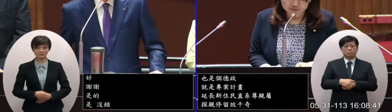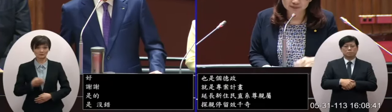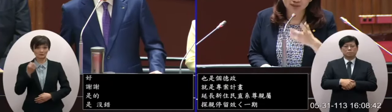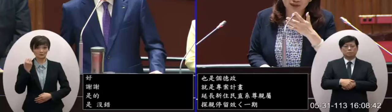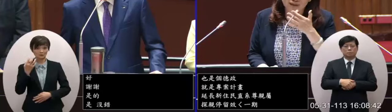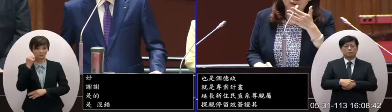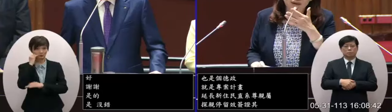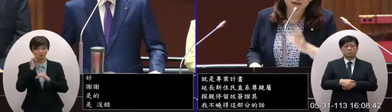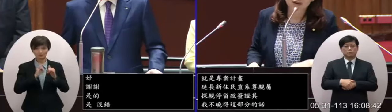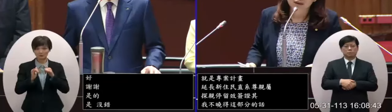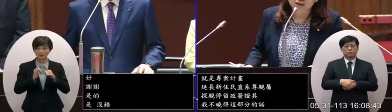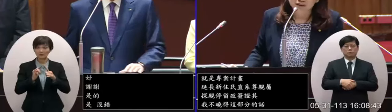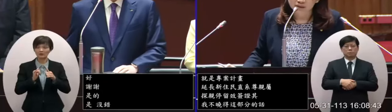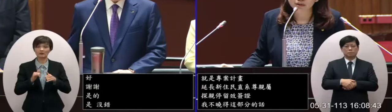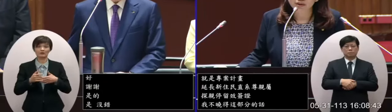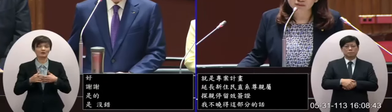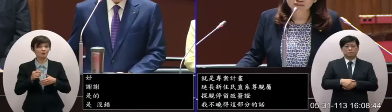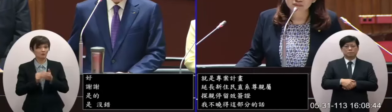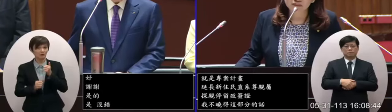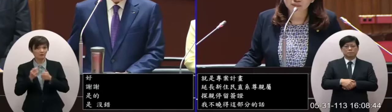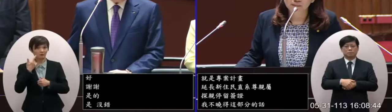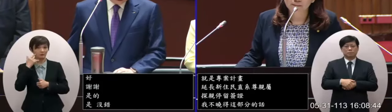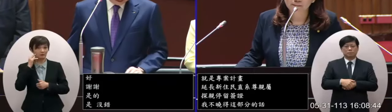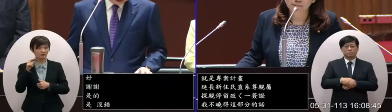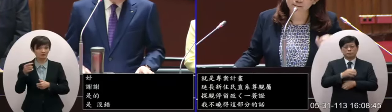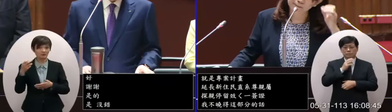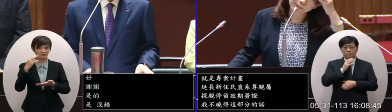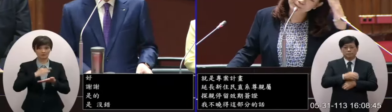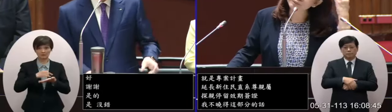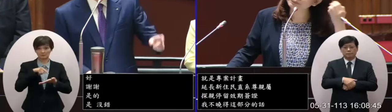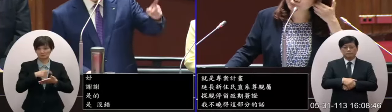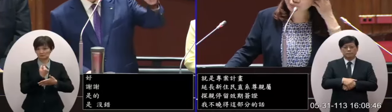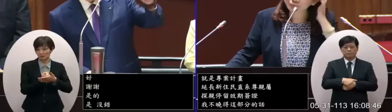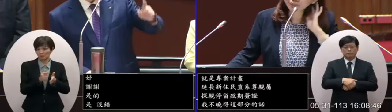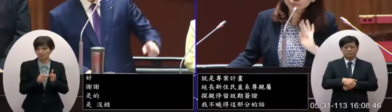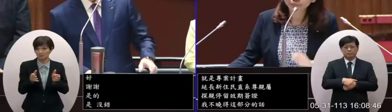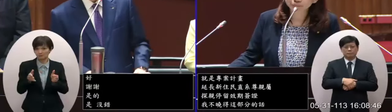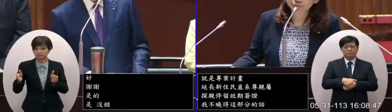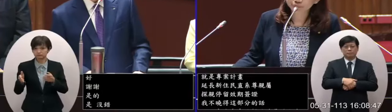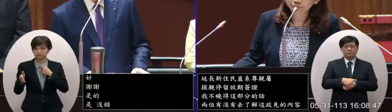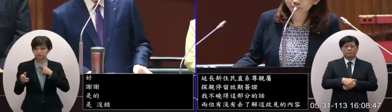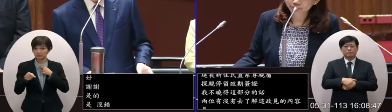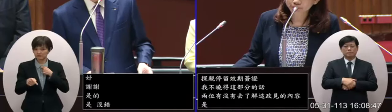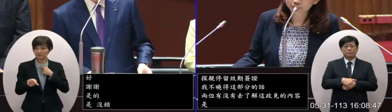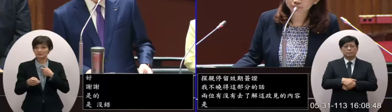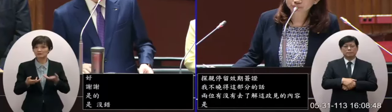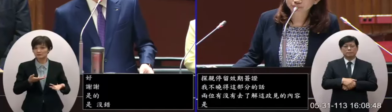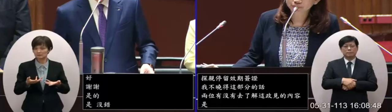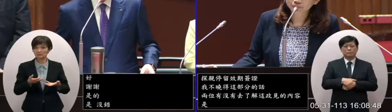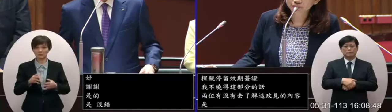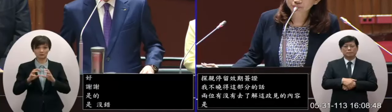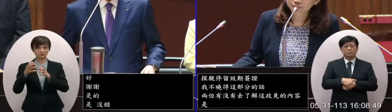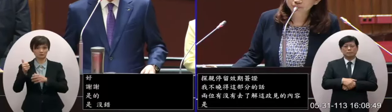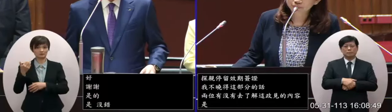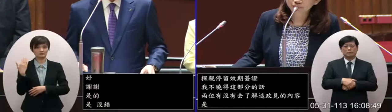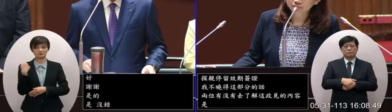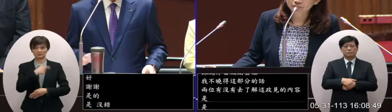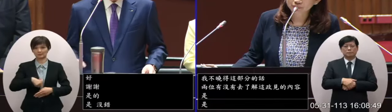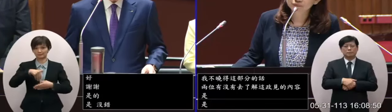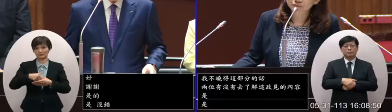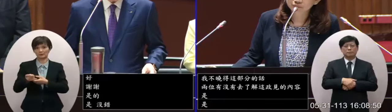亲停留效期的签证 是 这个已经在总统在竞选过程